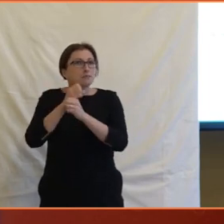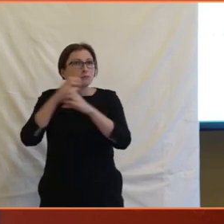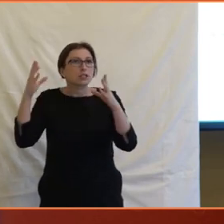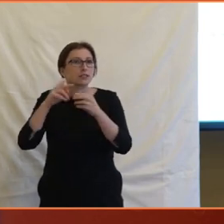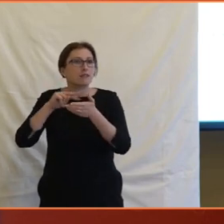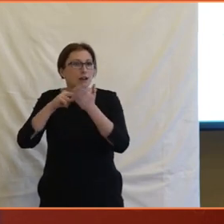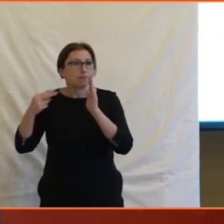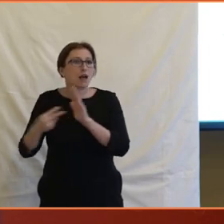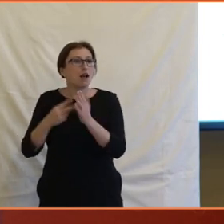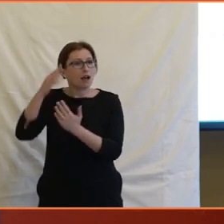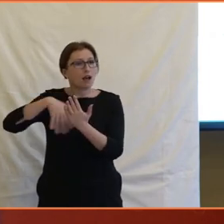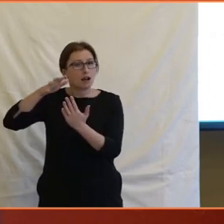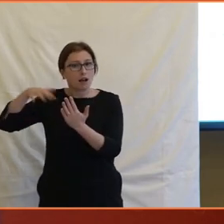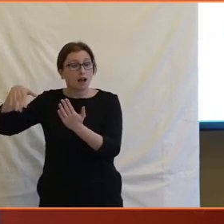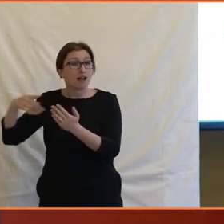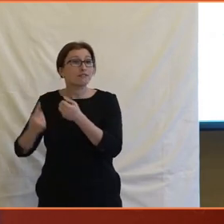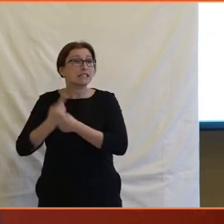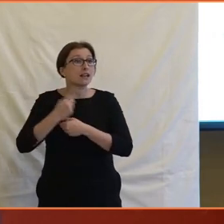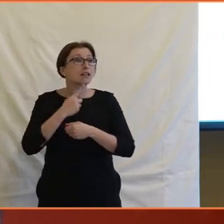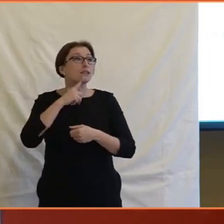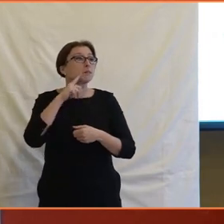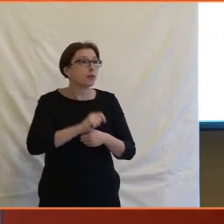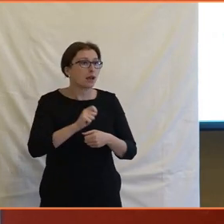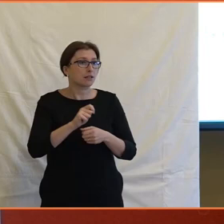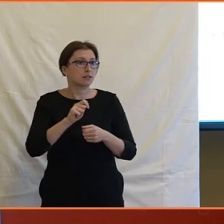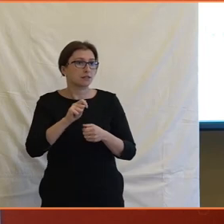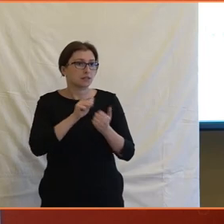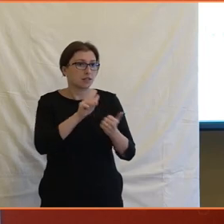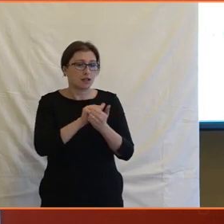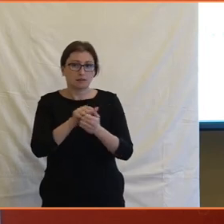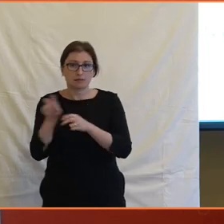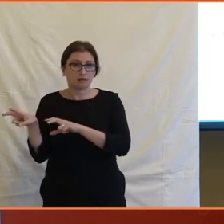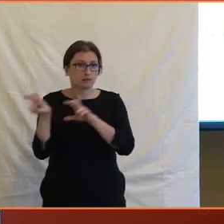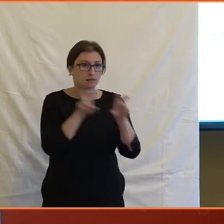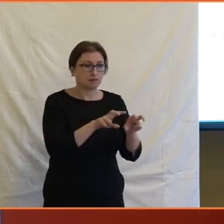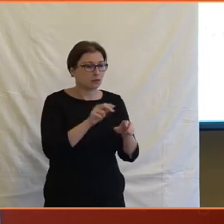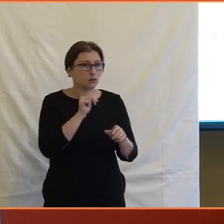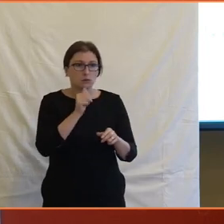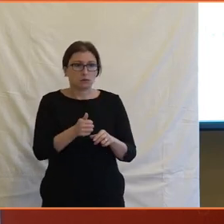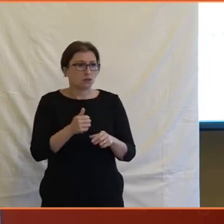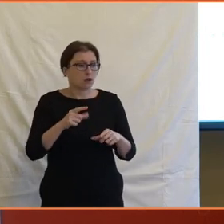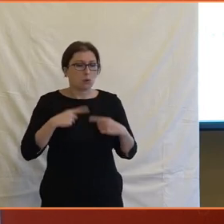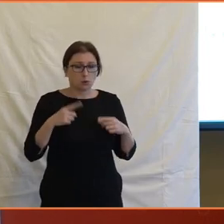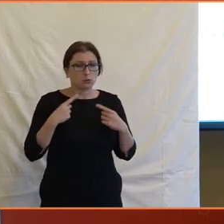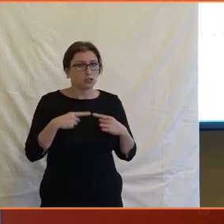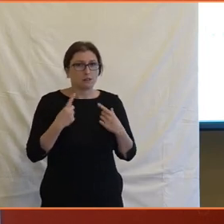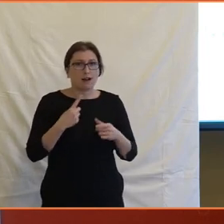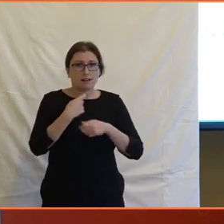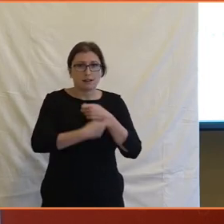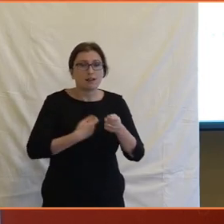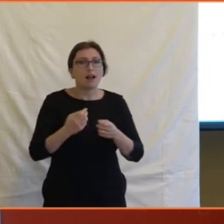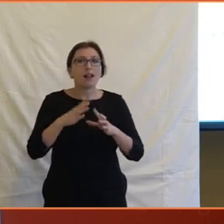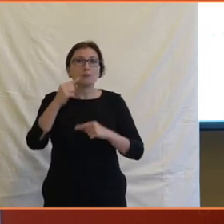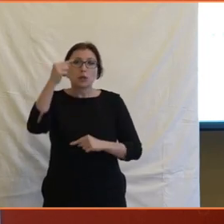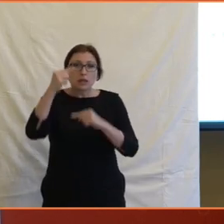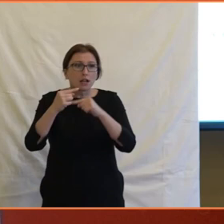nikdo nikdy neaplikuje. A podle toho to taky vypadá. Jo? Je podle mě lepší napsat